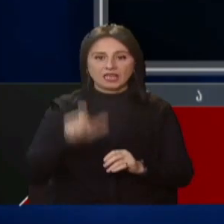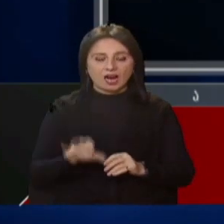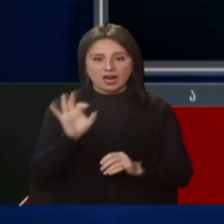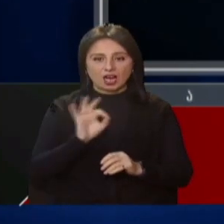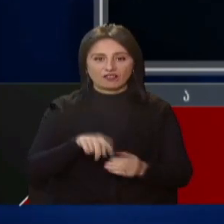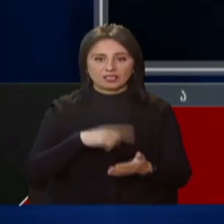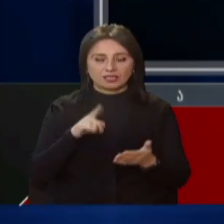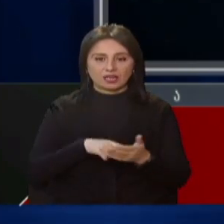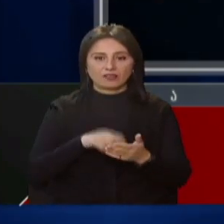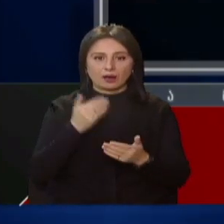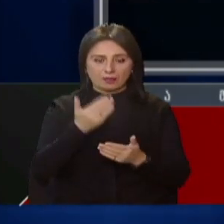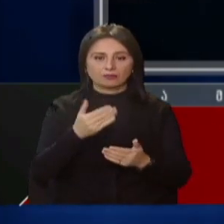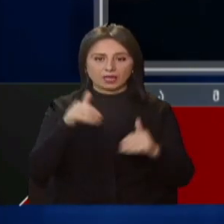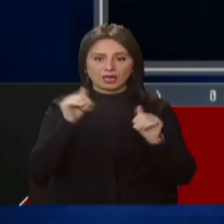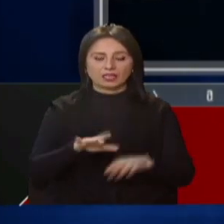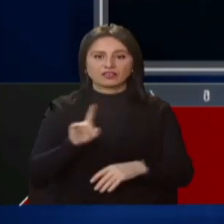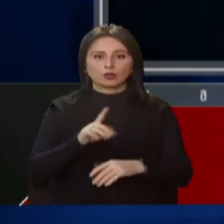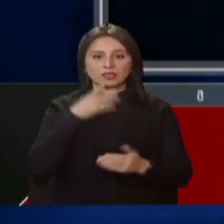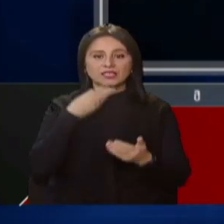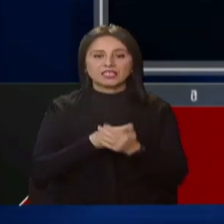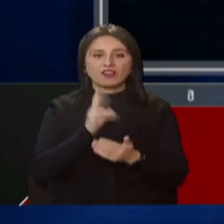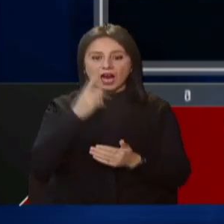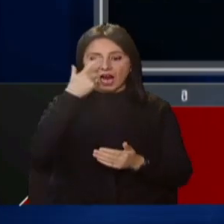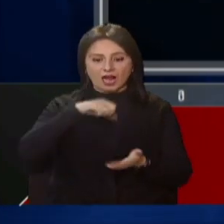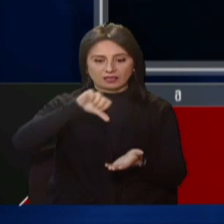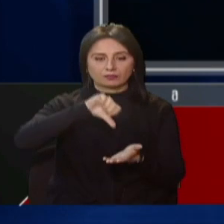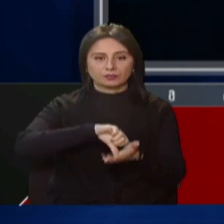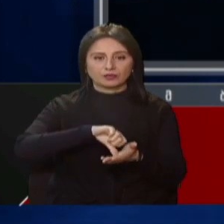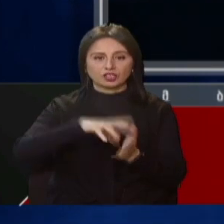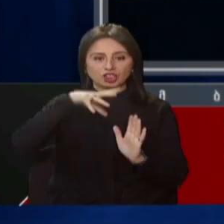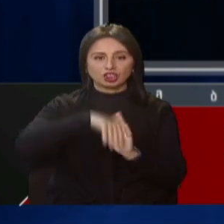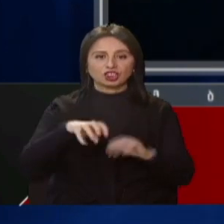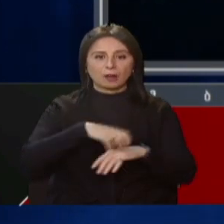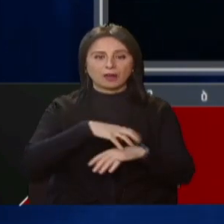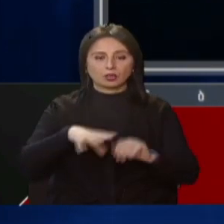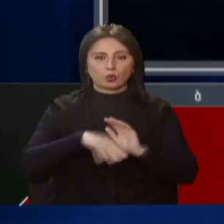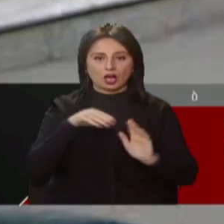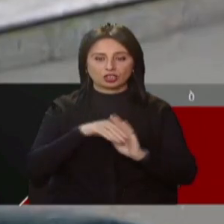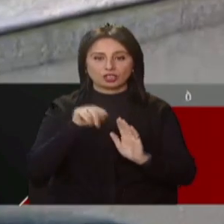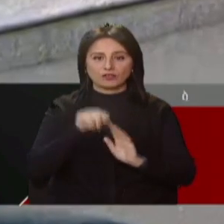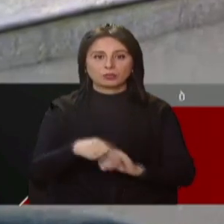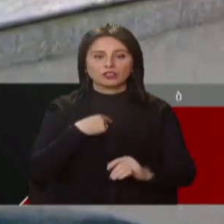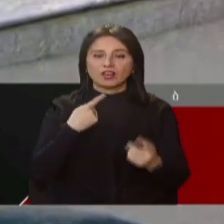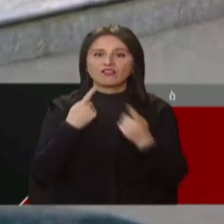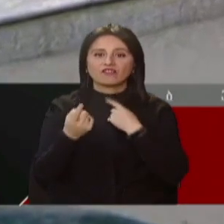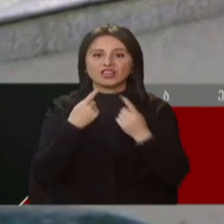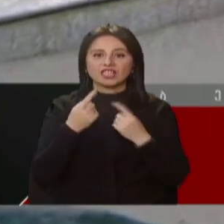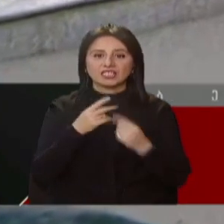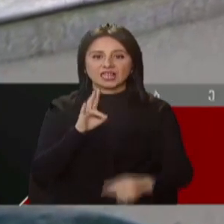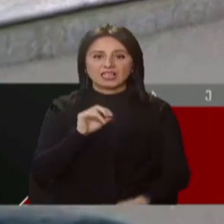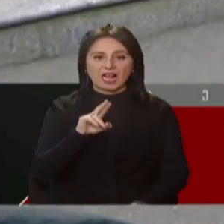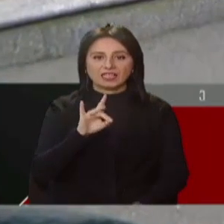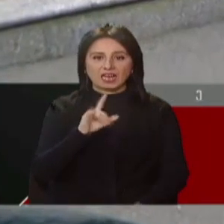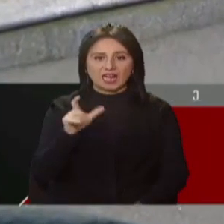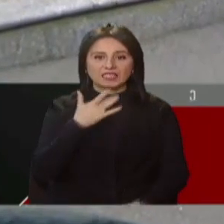სააკაშვილის საკითხი და მან გადაწყვიტა, რომ საკუთარი კანდიდატურა დააყენოს შიდა პარტიულ არჩევნებში. ჩვენ ვესაუბრეთ ირაკლი